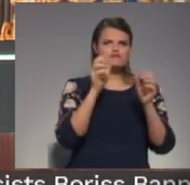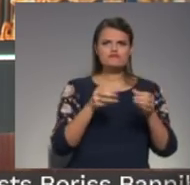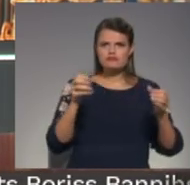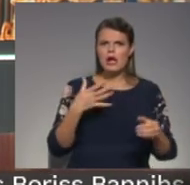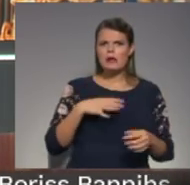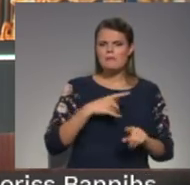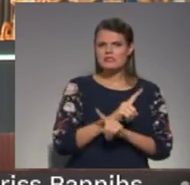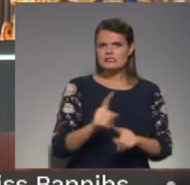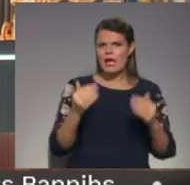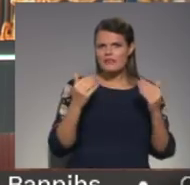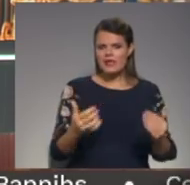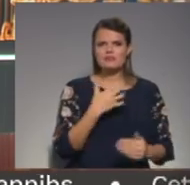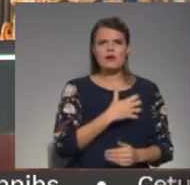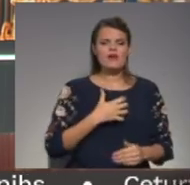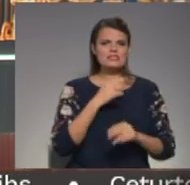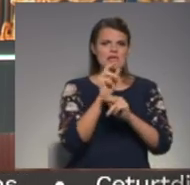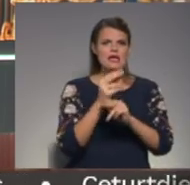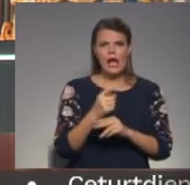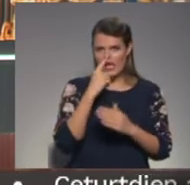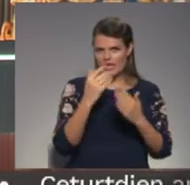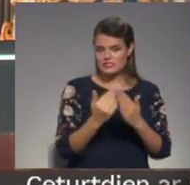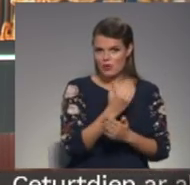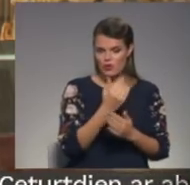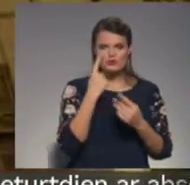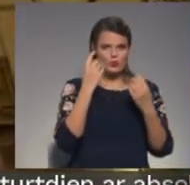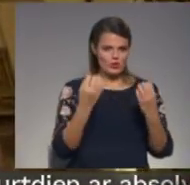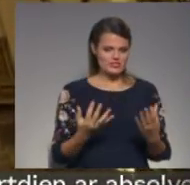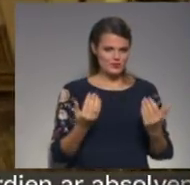tām steidzami nepieciešama restaurācija, skaidroja Aneta Lesīte.